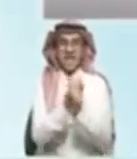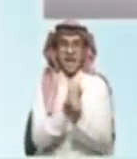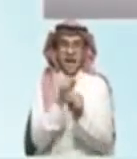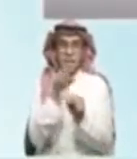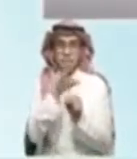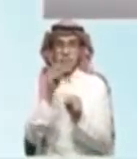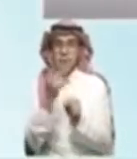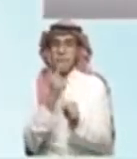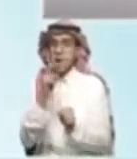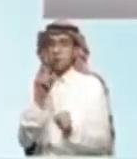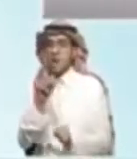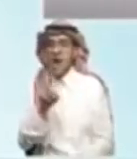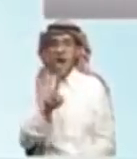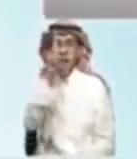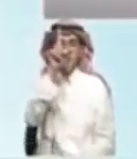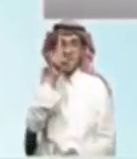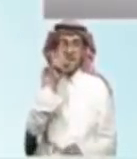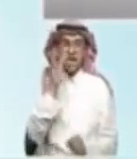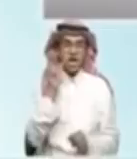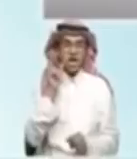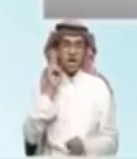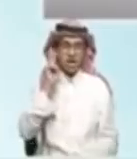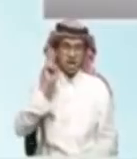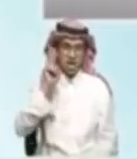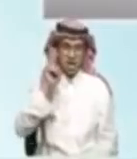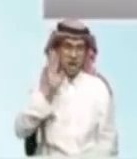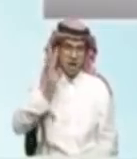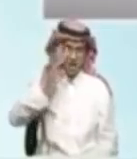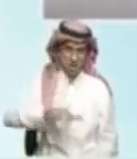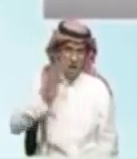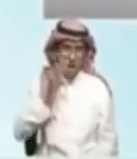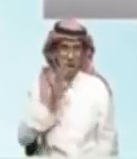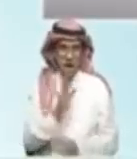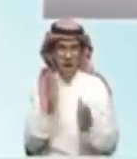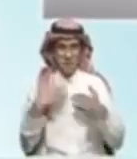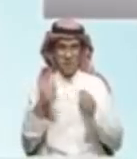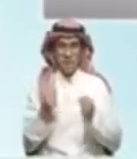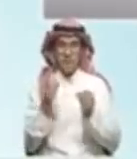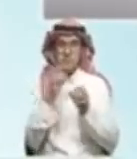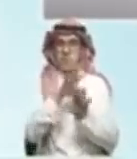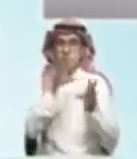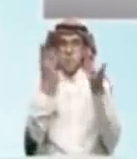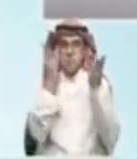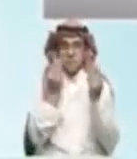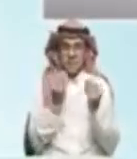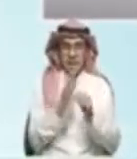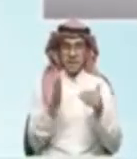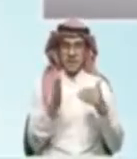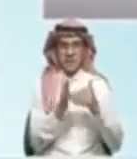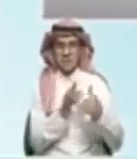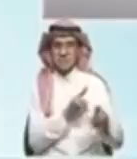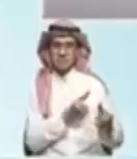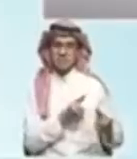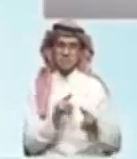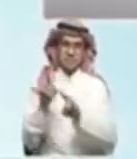أدى أكثر من 120,000 حاج صلاة العشاء خلف الإمام، وكانت الأجواء إيمانية وروحانية. زميلي لافي، هذا